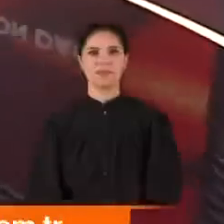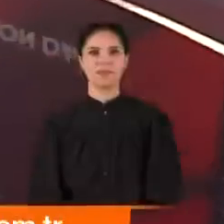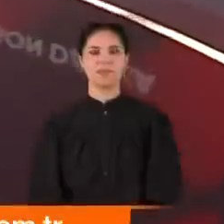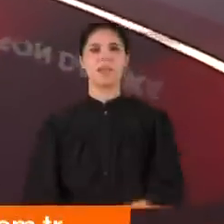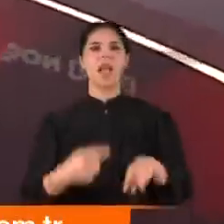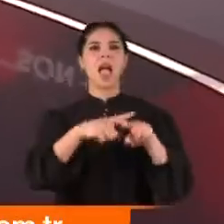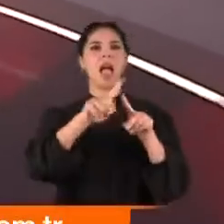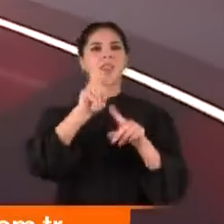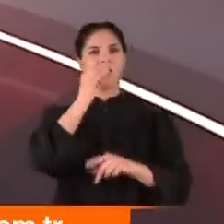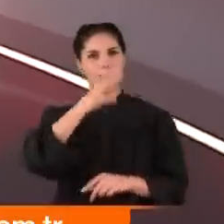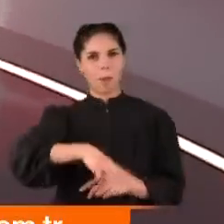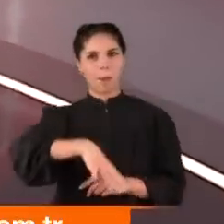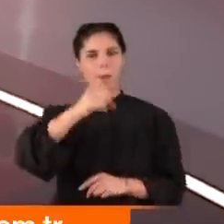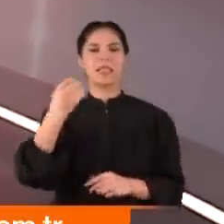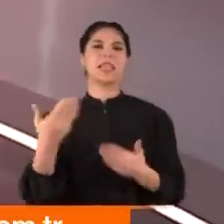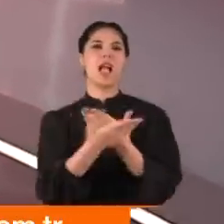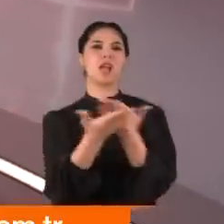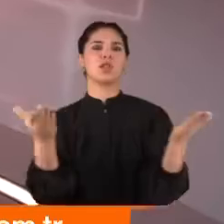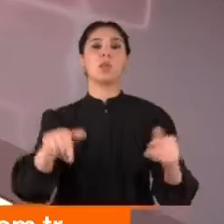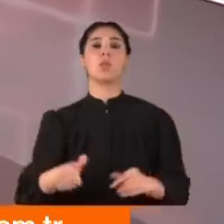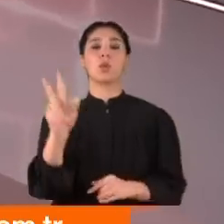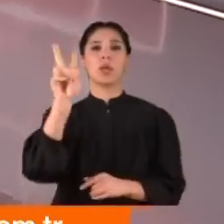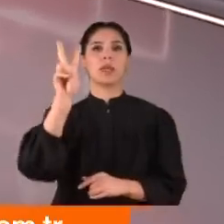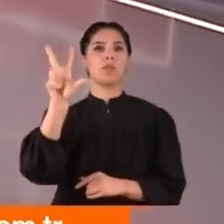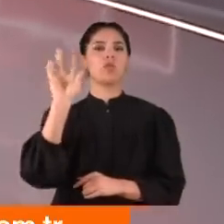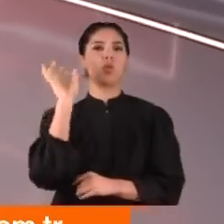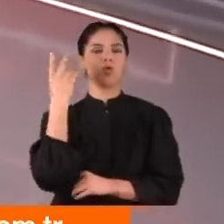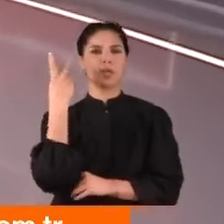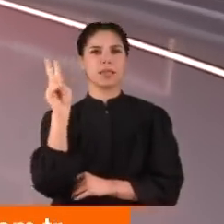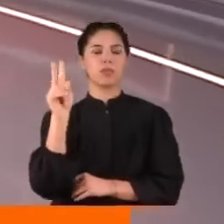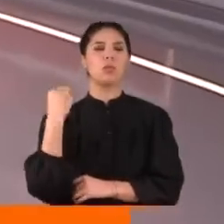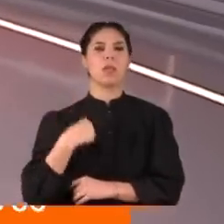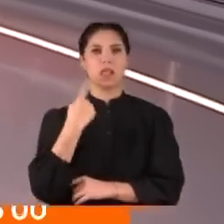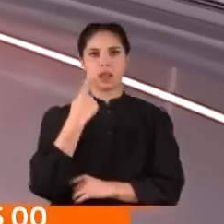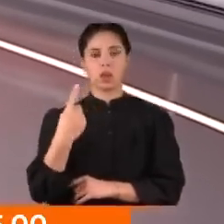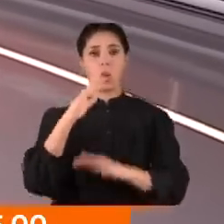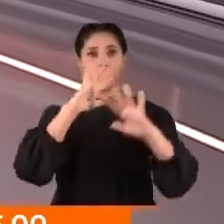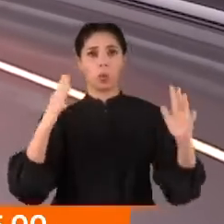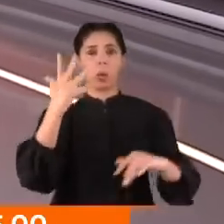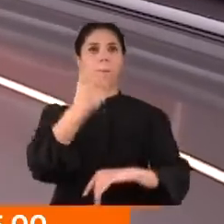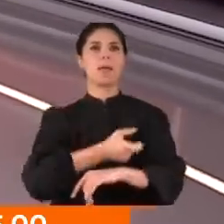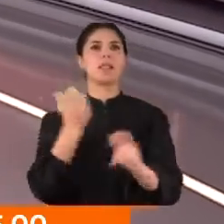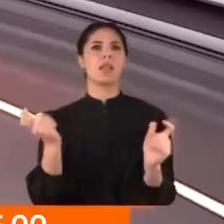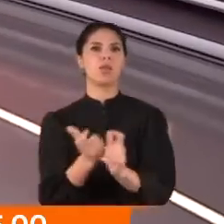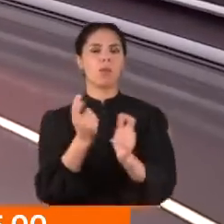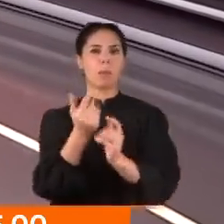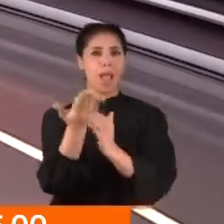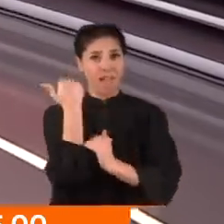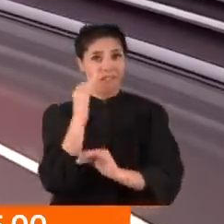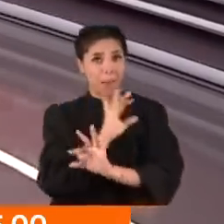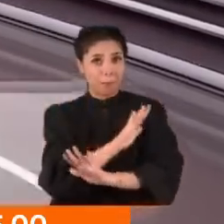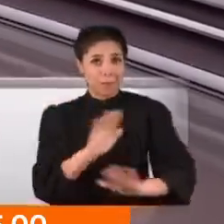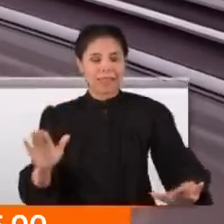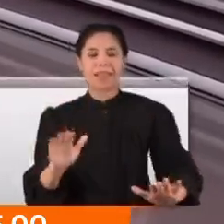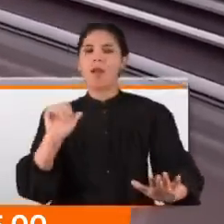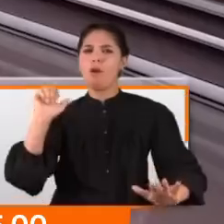Haberi Merkezi'nden, ATV Haber Merkezi'nden iyi akşamlar. Bugün 23 Ocak 2023 Pazartesi. Külliye'deki 5 saatlik kabine toplantısı az önce bitti.